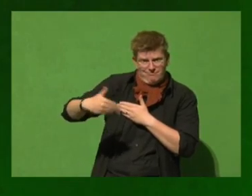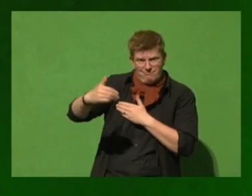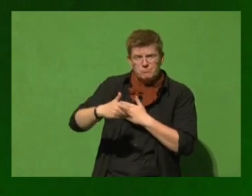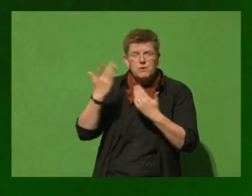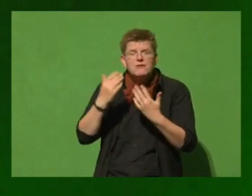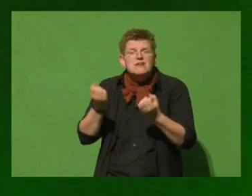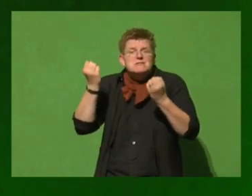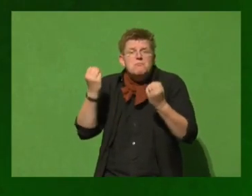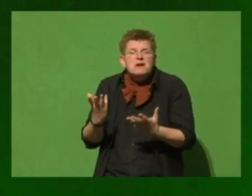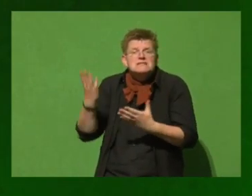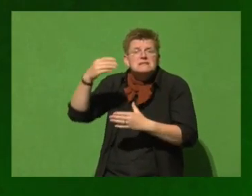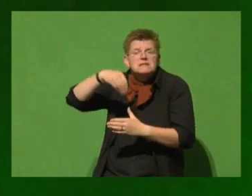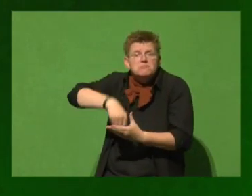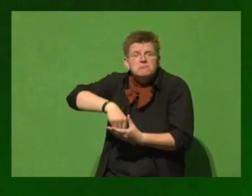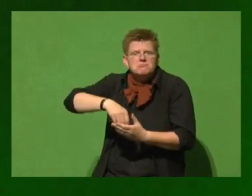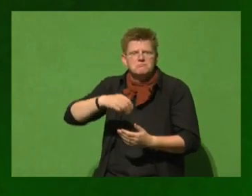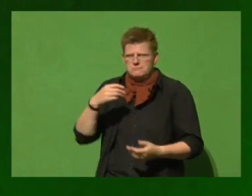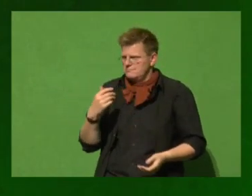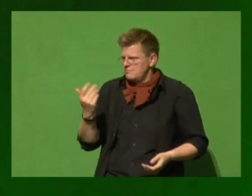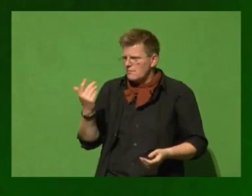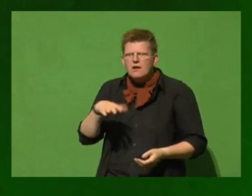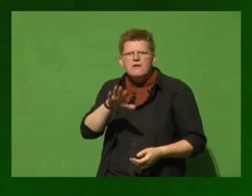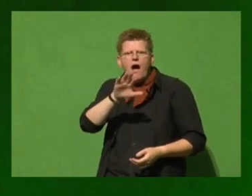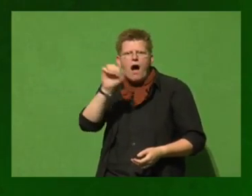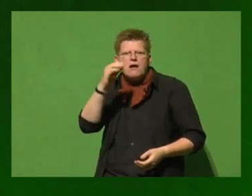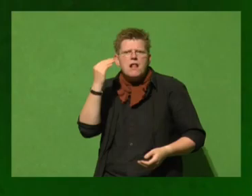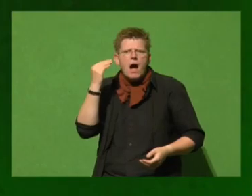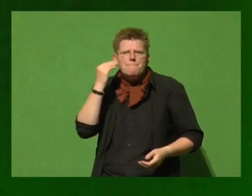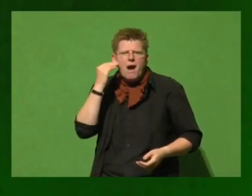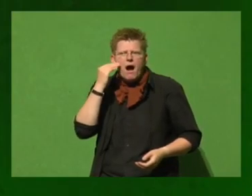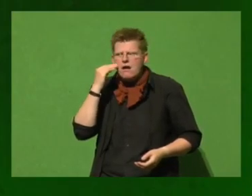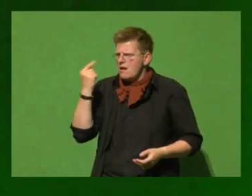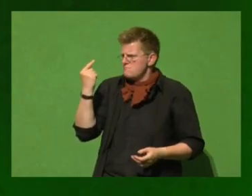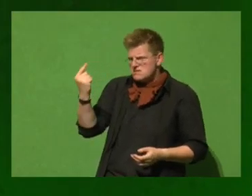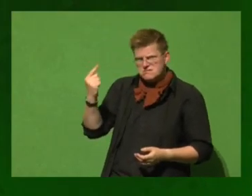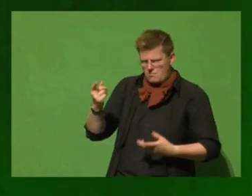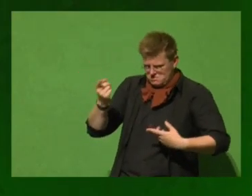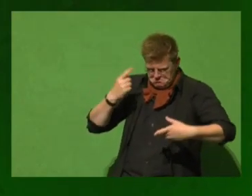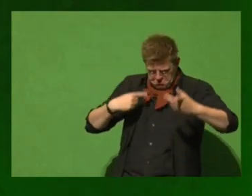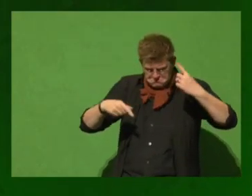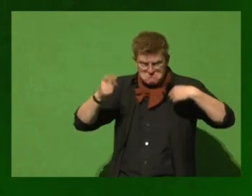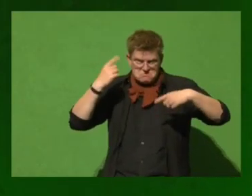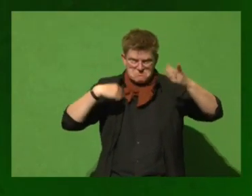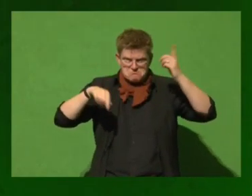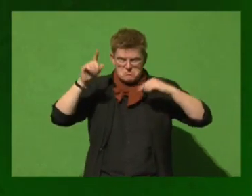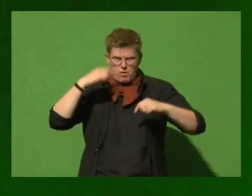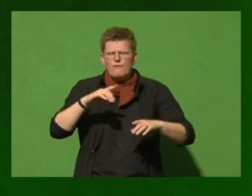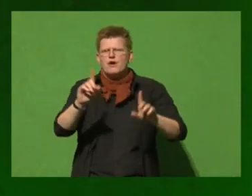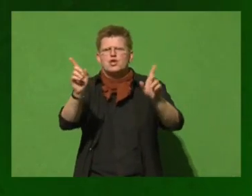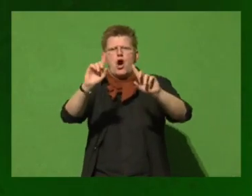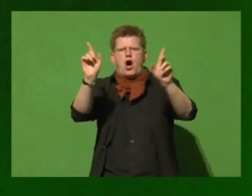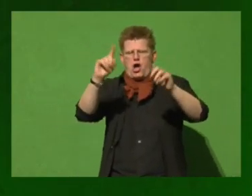dementierte, lamentierte und auch vertuschte. In den